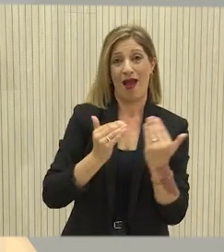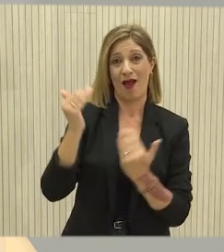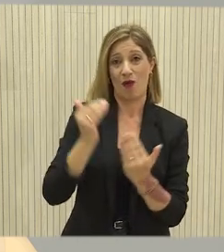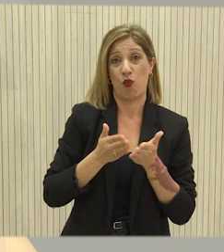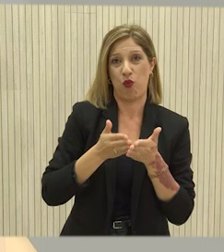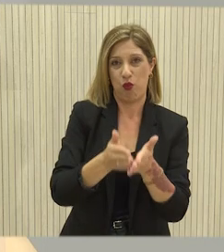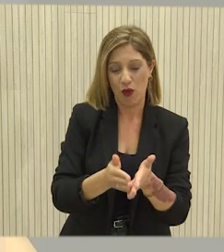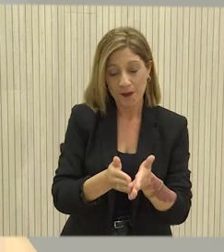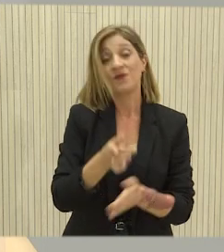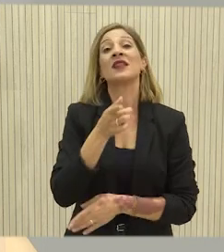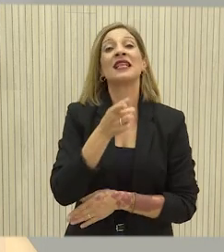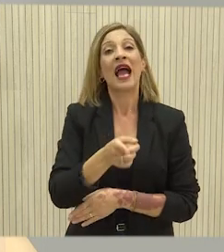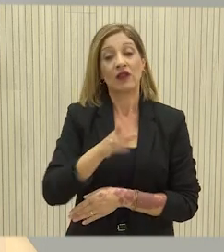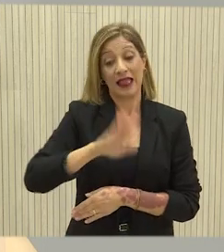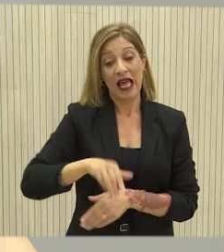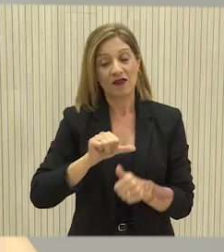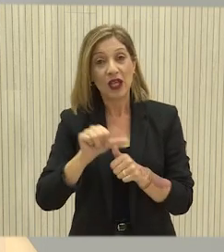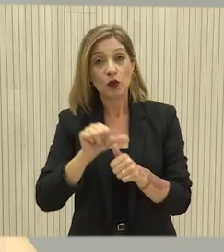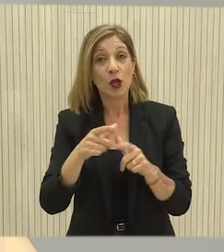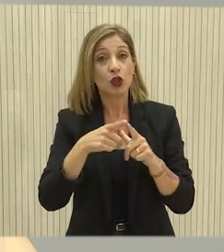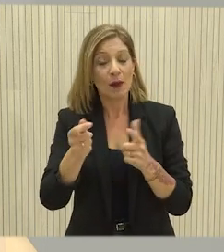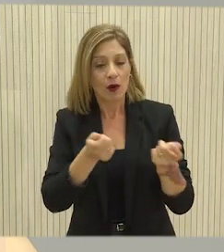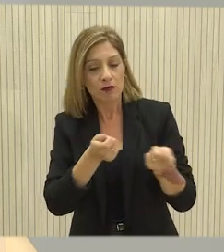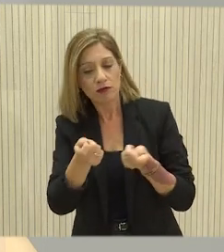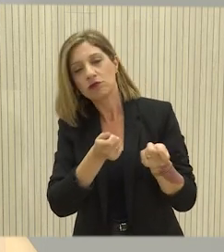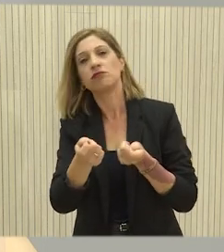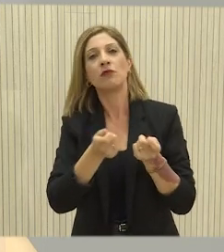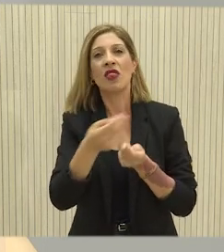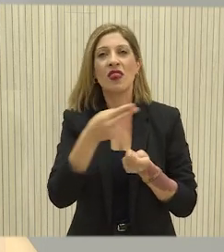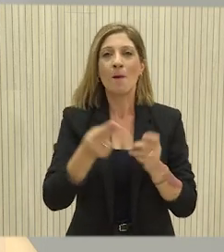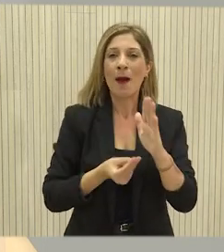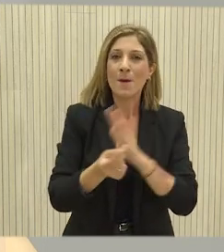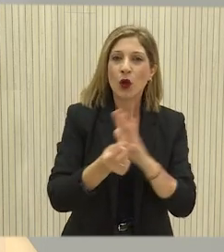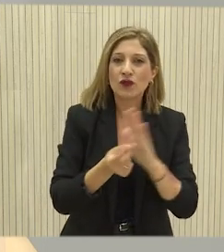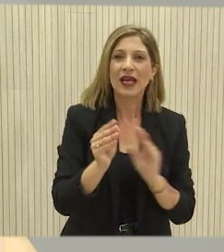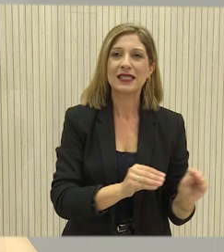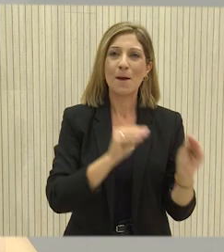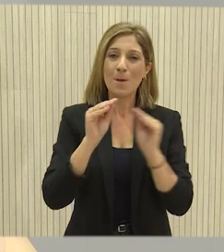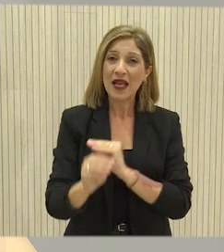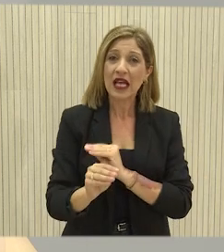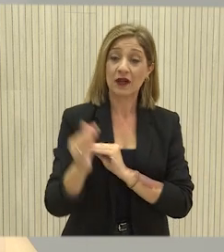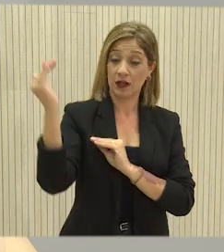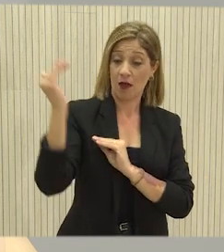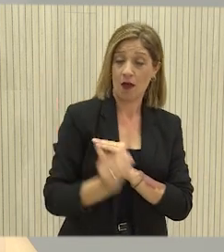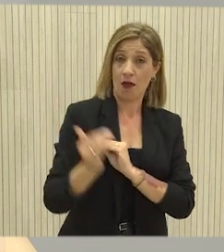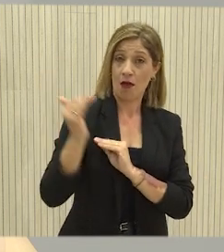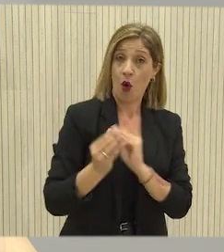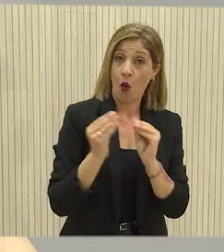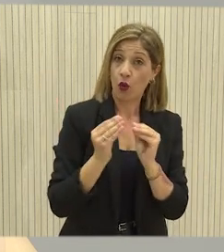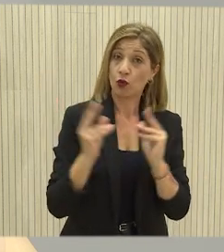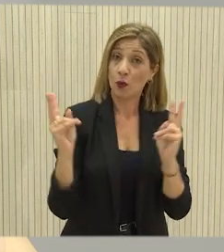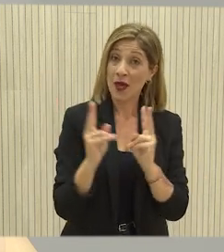διαχείριση του μεταναστευτικού τους τελευταίους μήνες στη χώρα μας, με τη μείωση κατά 50% στις αφίξεις και την αύξηση